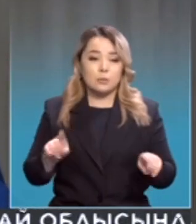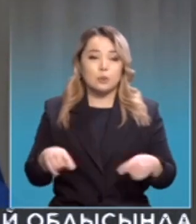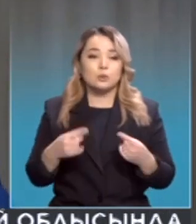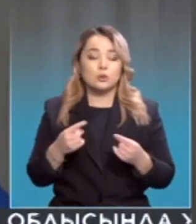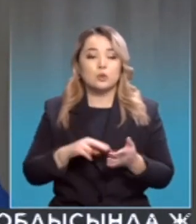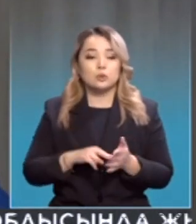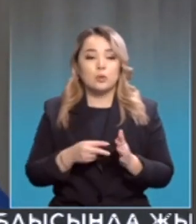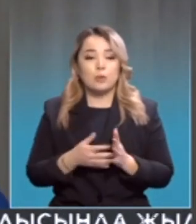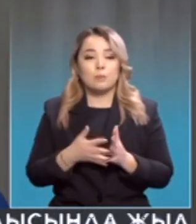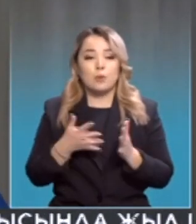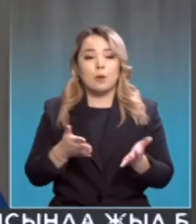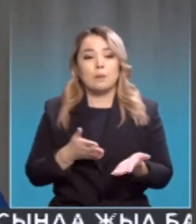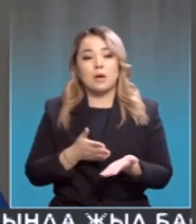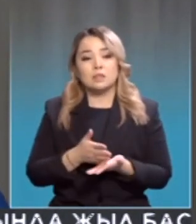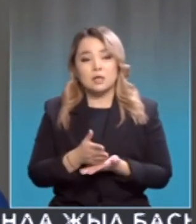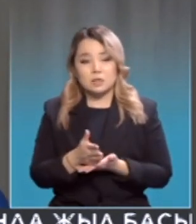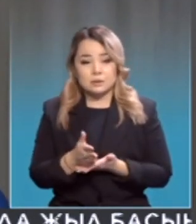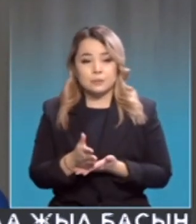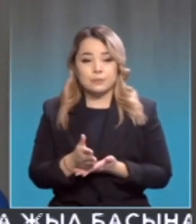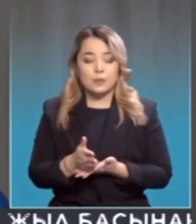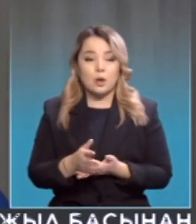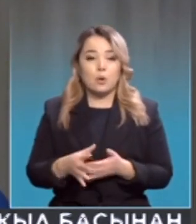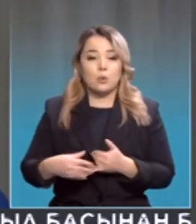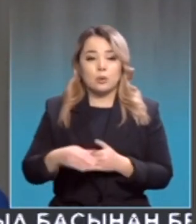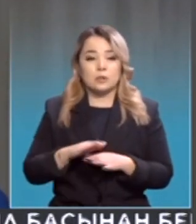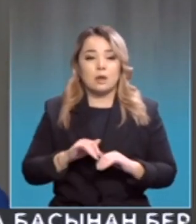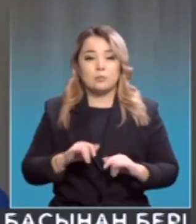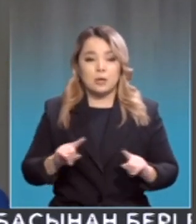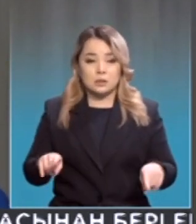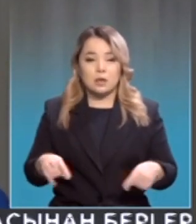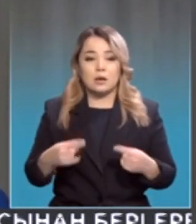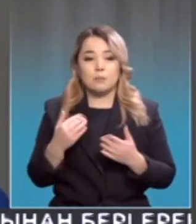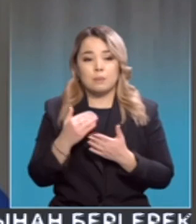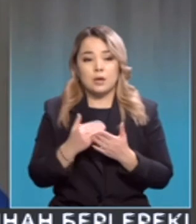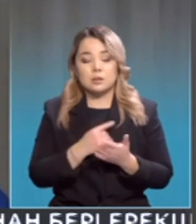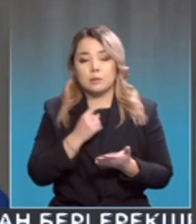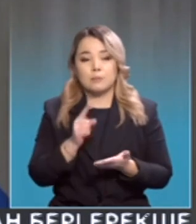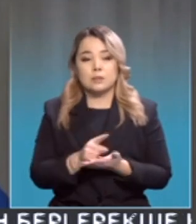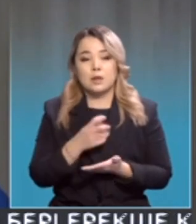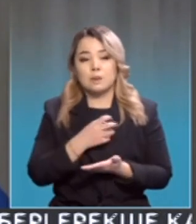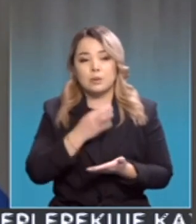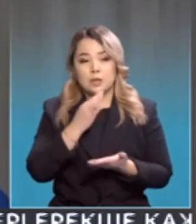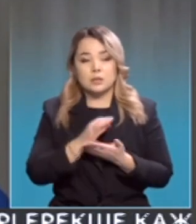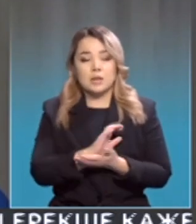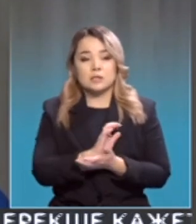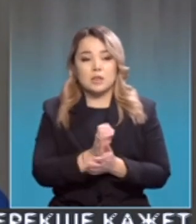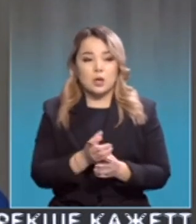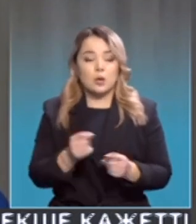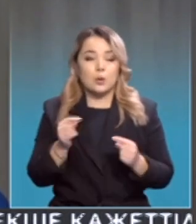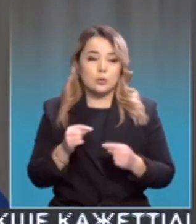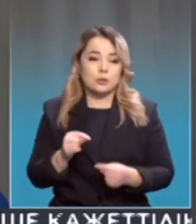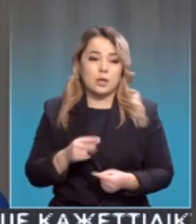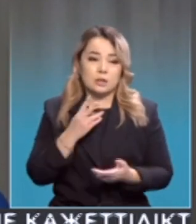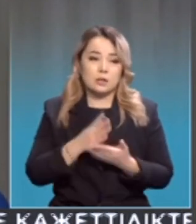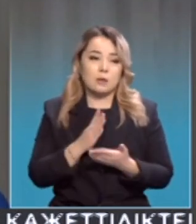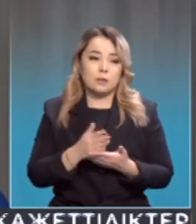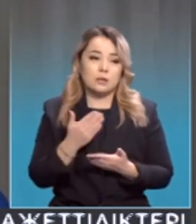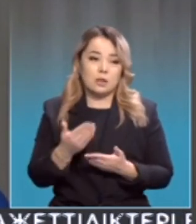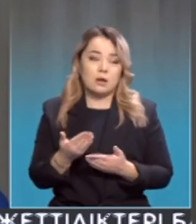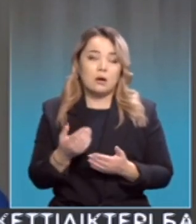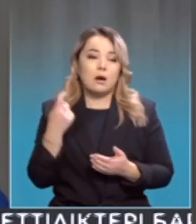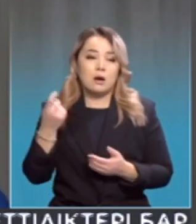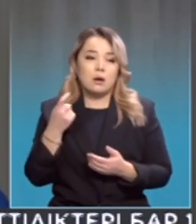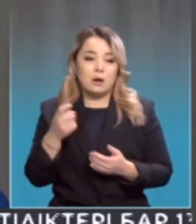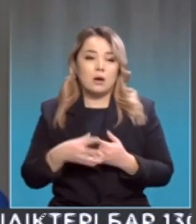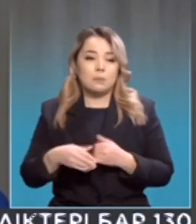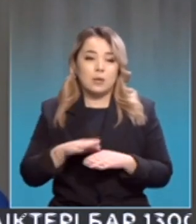жоспарының басым бағыттары өңірді дамыту бағдарламасының негізгі міндеттерімен тығыз үйлестірілуде.